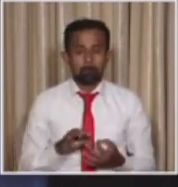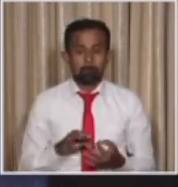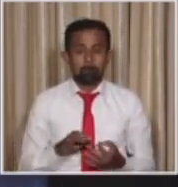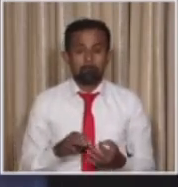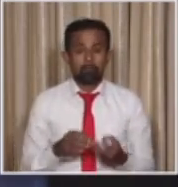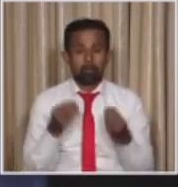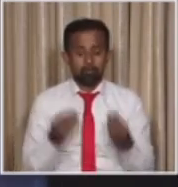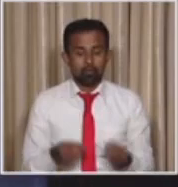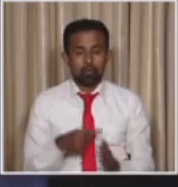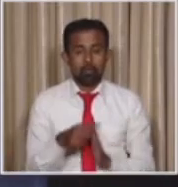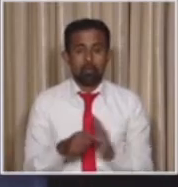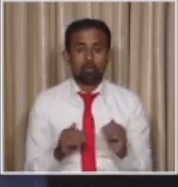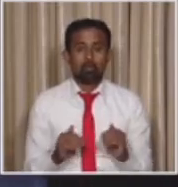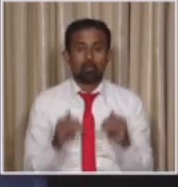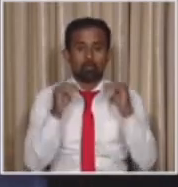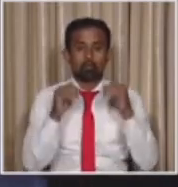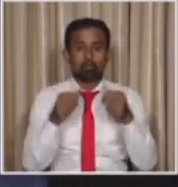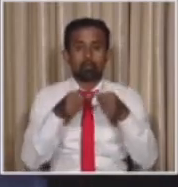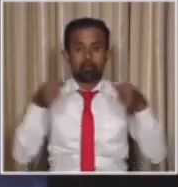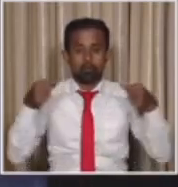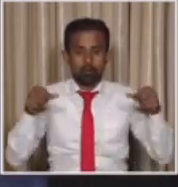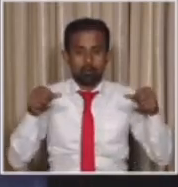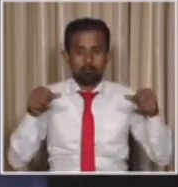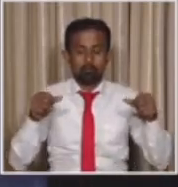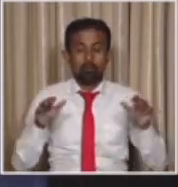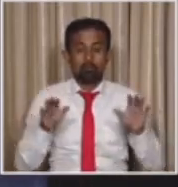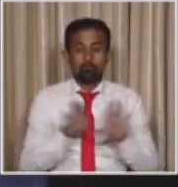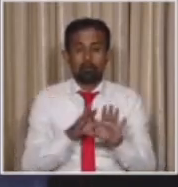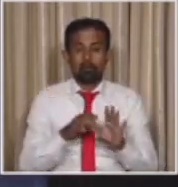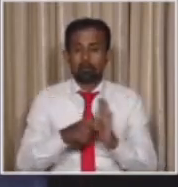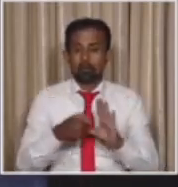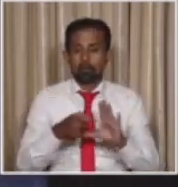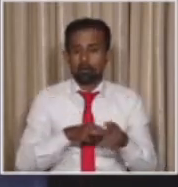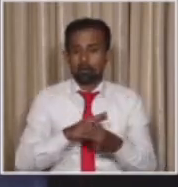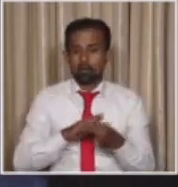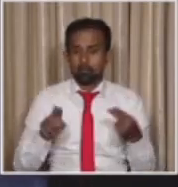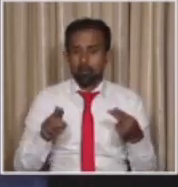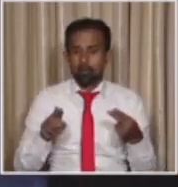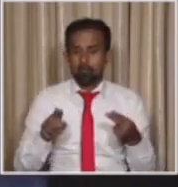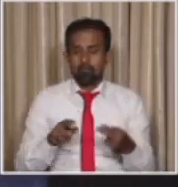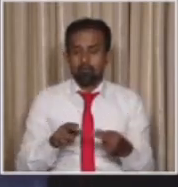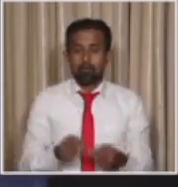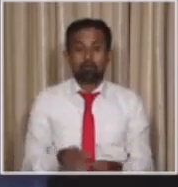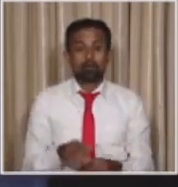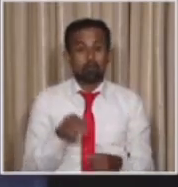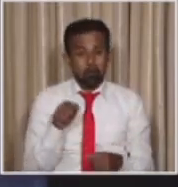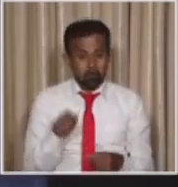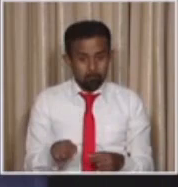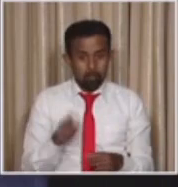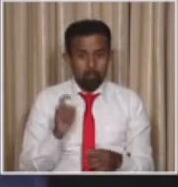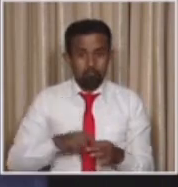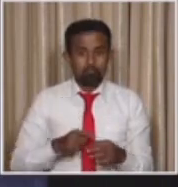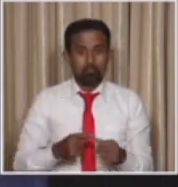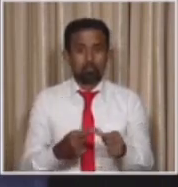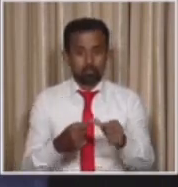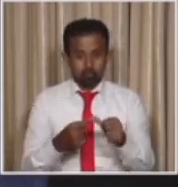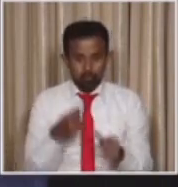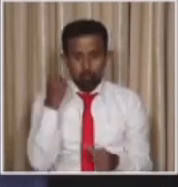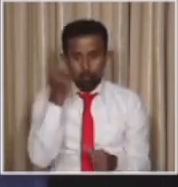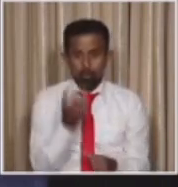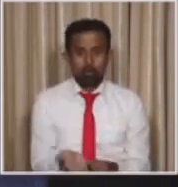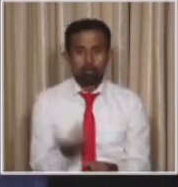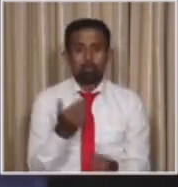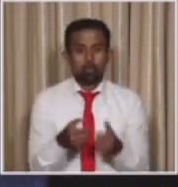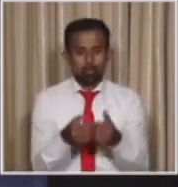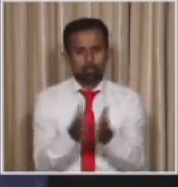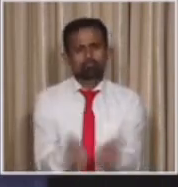මේ වැටිච්ච රට ගොඩ ගන්නවා කියන ලේබලයකින් මේක වහගන්න උත්සාහ කරන්න එපා ඒ නිසා ආණ්ඩුවට කියනවා කරුණා කළා මේ ප්‍රශ්නෙට උත්තර හොයන්න ඔබ